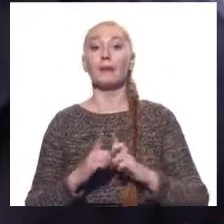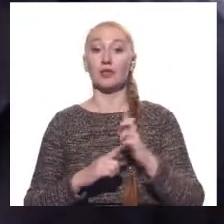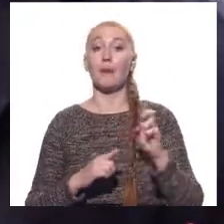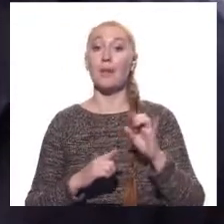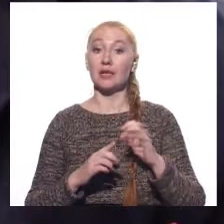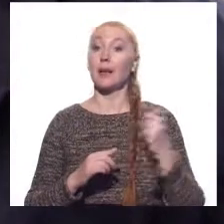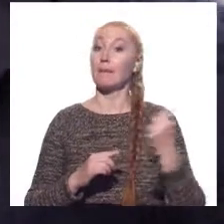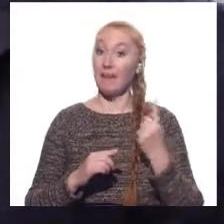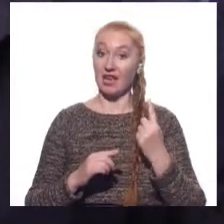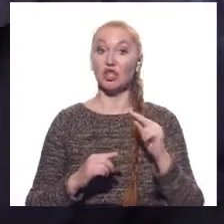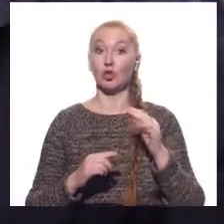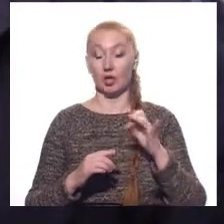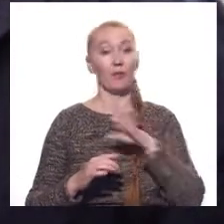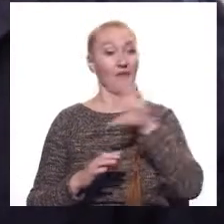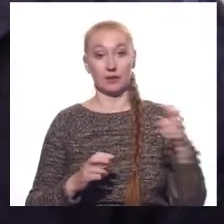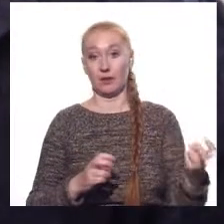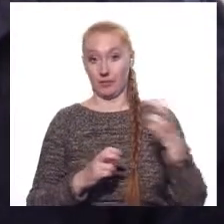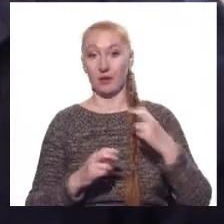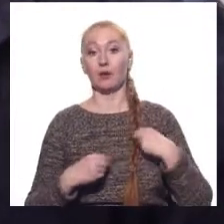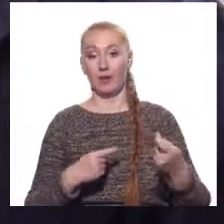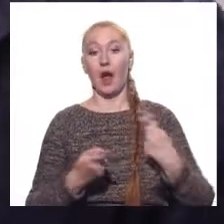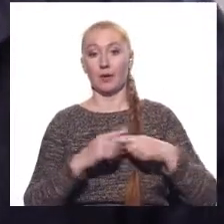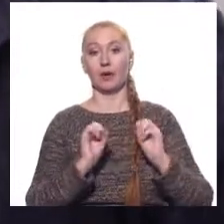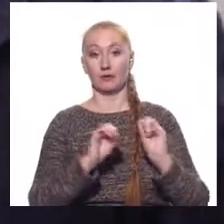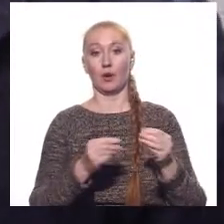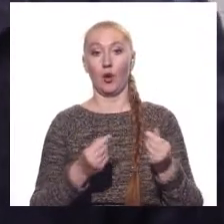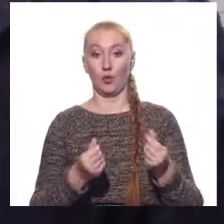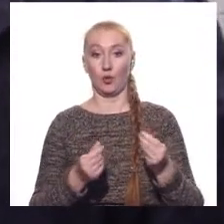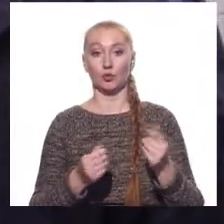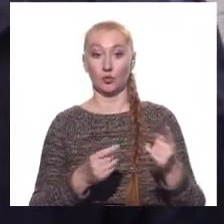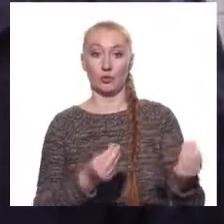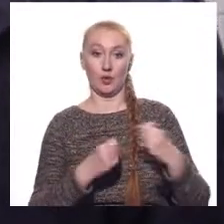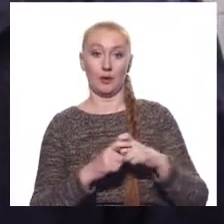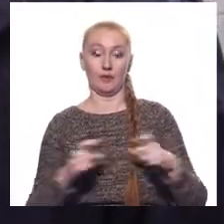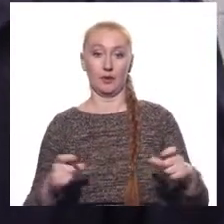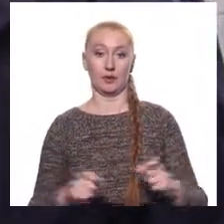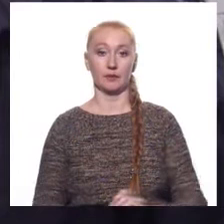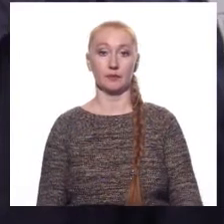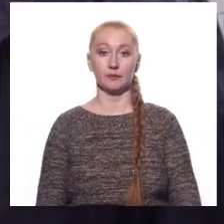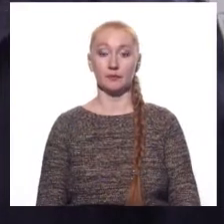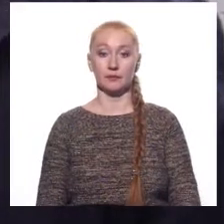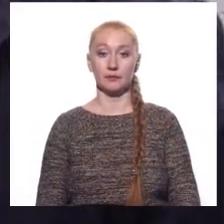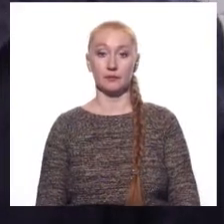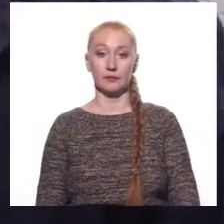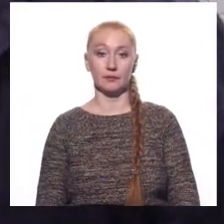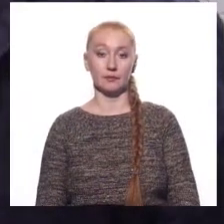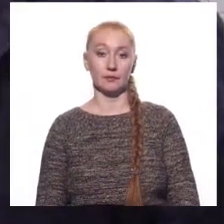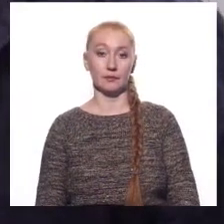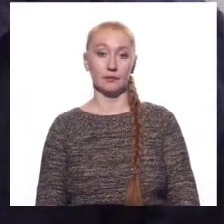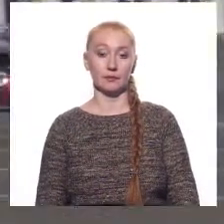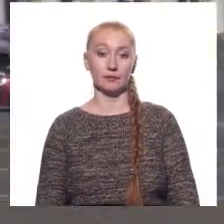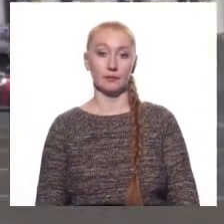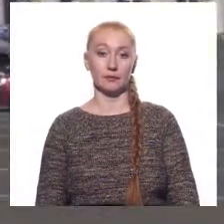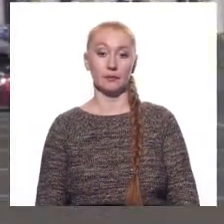З 1 червня ми всіх чекаємо і готові приймати квитки, які знаходяться у пасажирів на руках. Є ці білети у людей, які знаходяться на